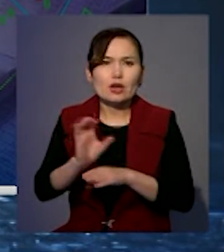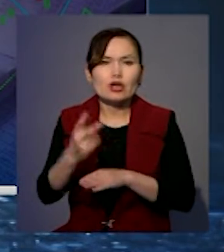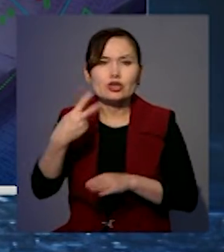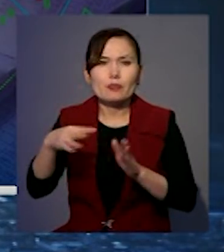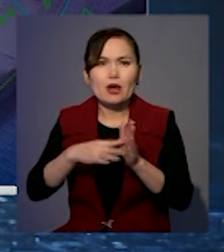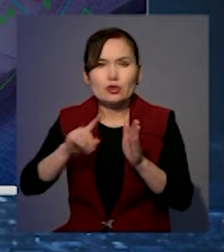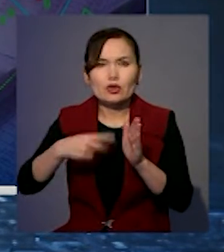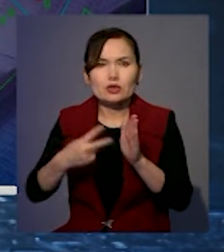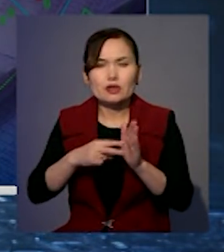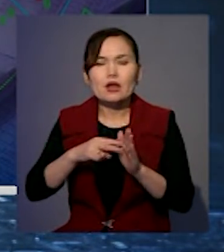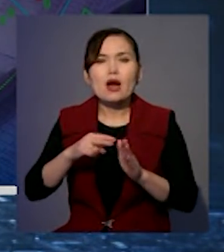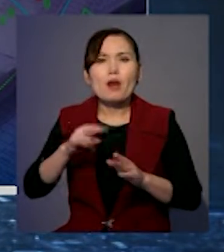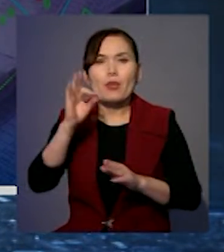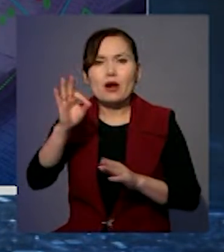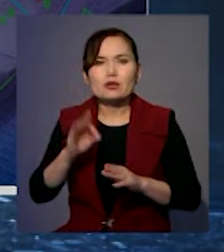29,7%, құрылыс қарқыны